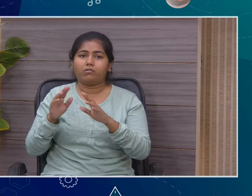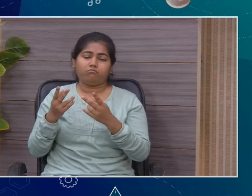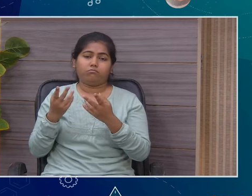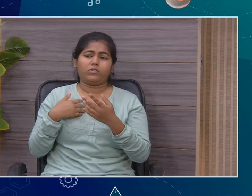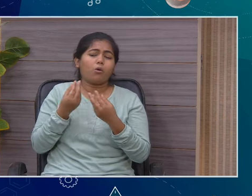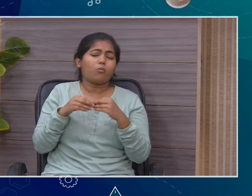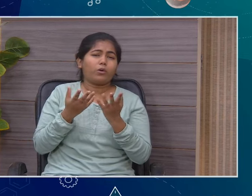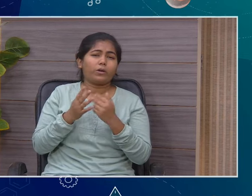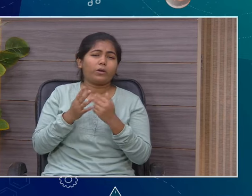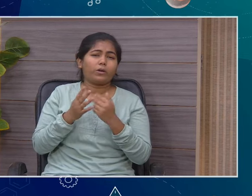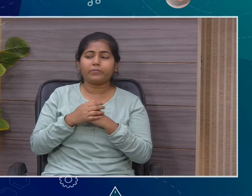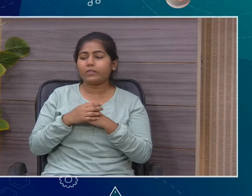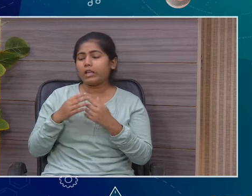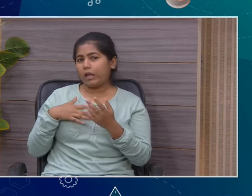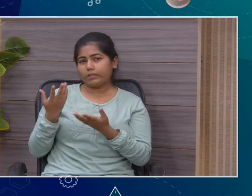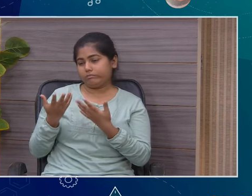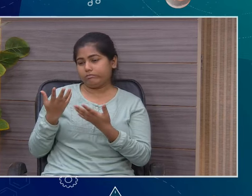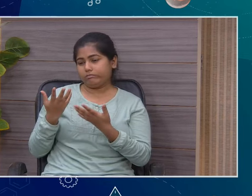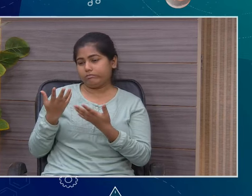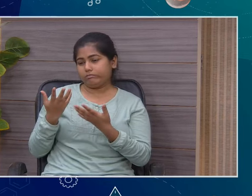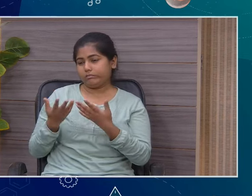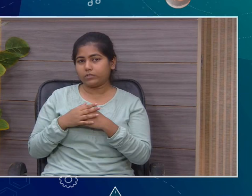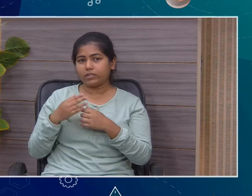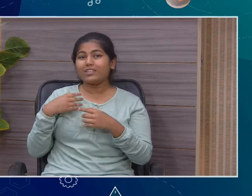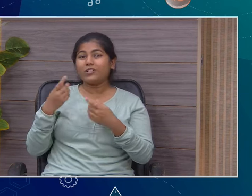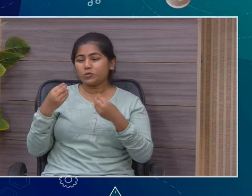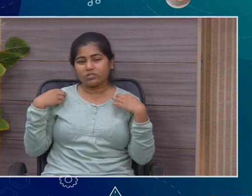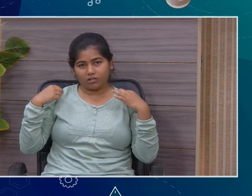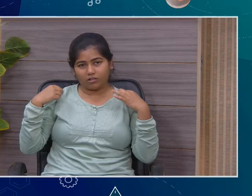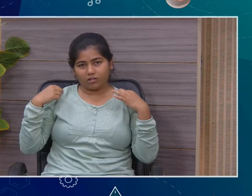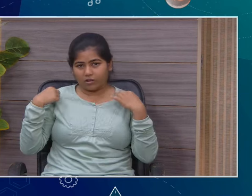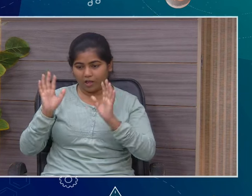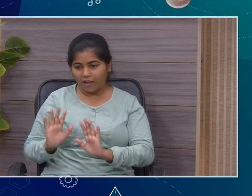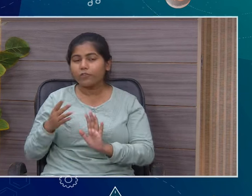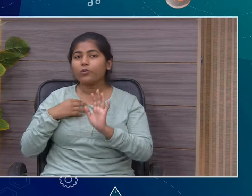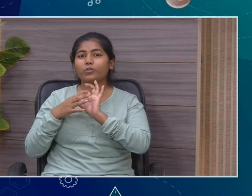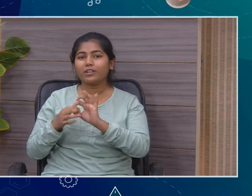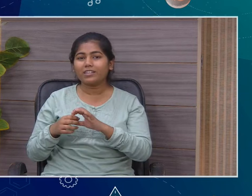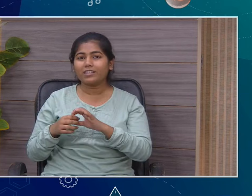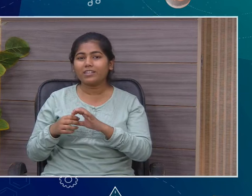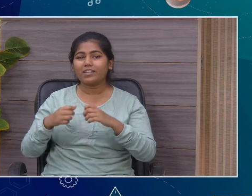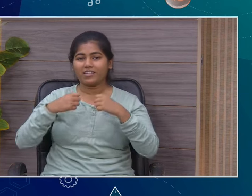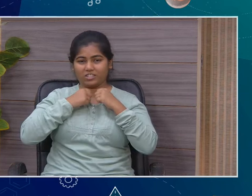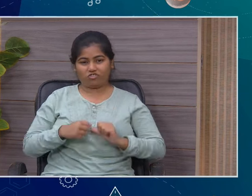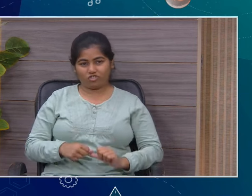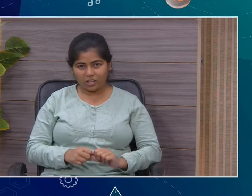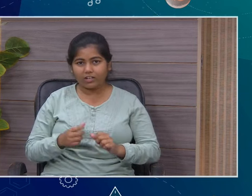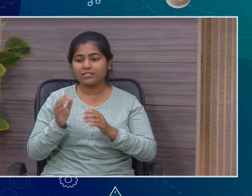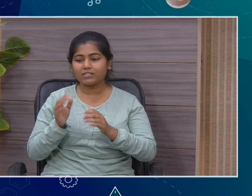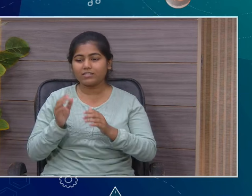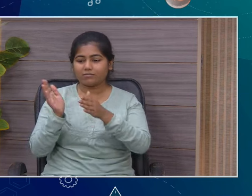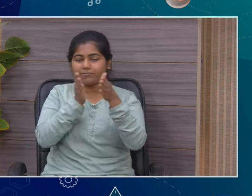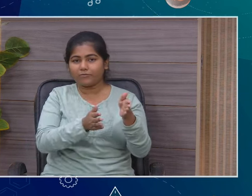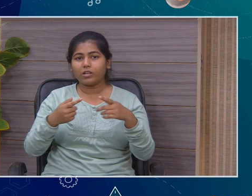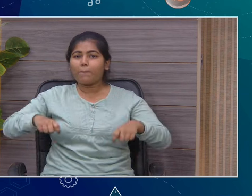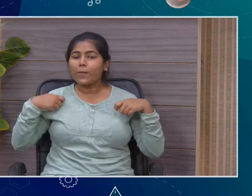सकते हैं मैं जैसे यदि कोशिश करूं कि हमारे पास कुछ कपड़े हैं तो ये किया जा सकता है कि शर्ट्स हम एक ब्लॉक में रख लेते हैं और